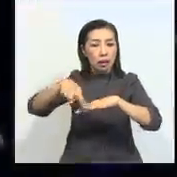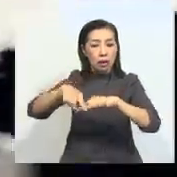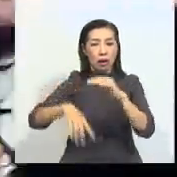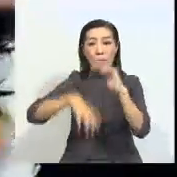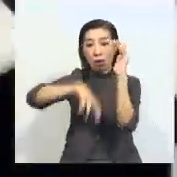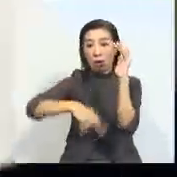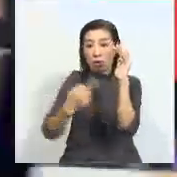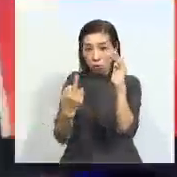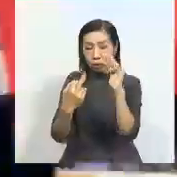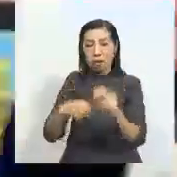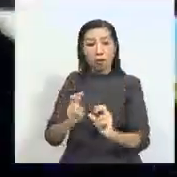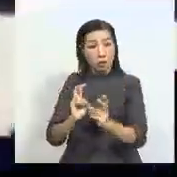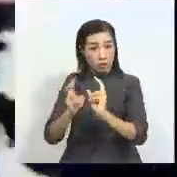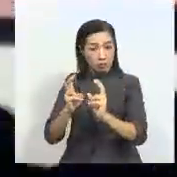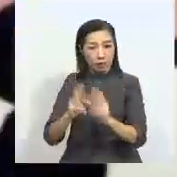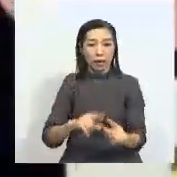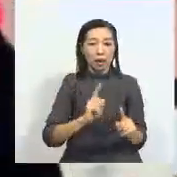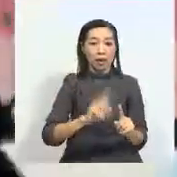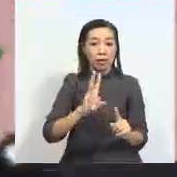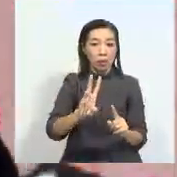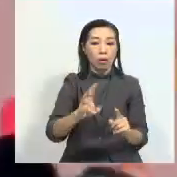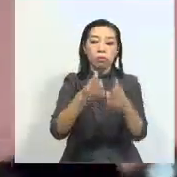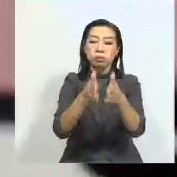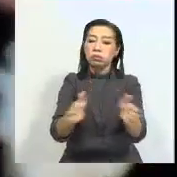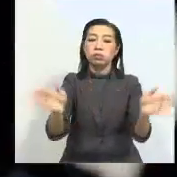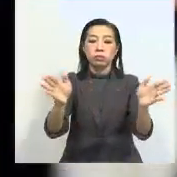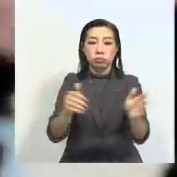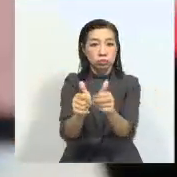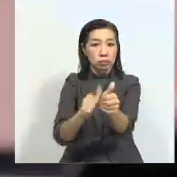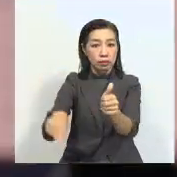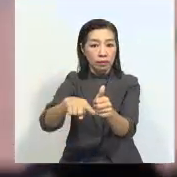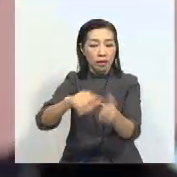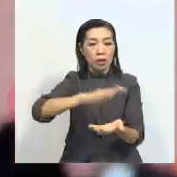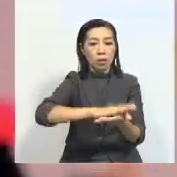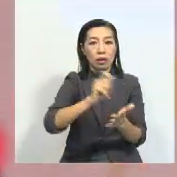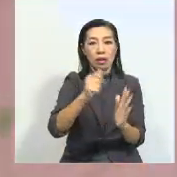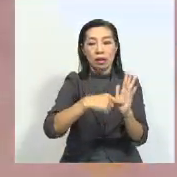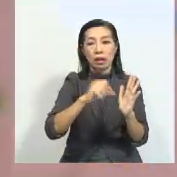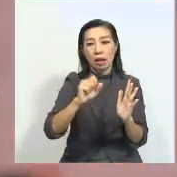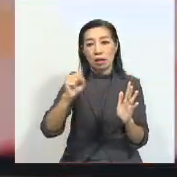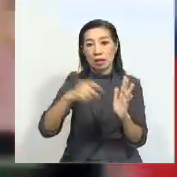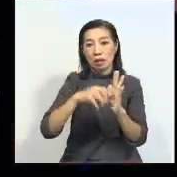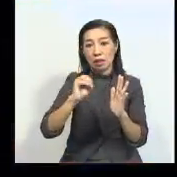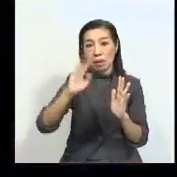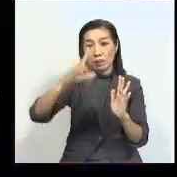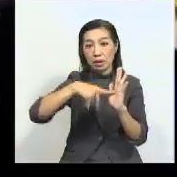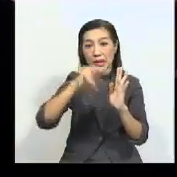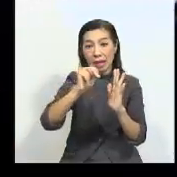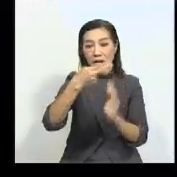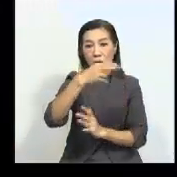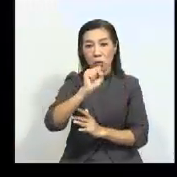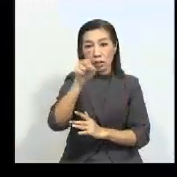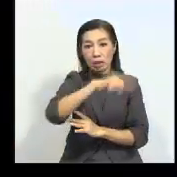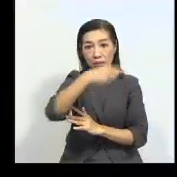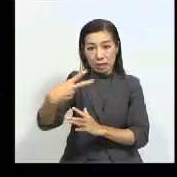ทรางวัลชนะเลิศอันดับที่6ประเภท Open Elementary จากโรงเรียนอัสสัมชัญหลักสูตรภาษาอังกฤษรวมถึงรางวัลชนะเลิศ